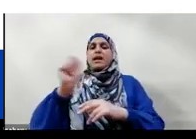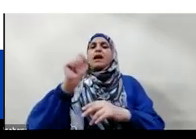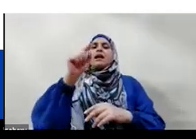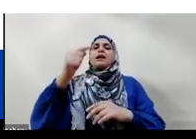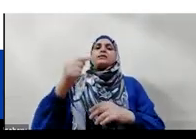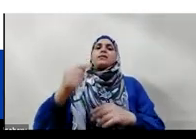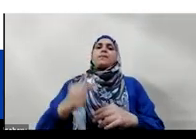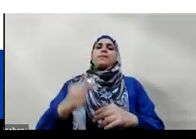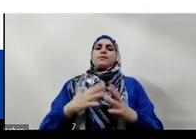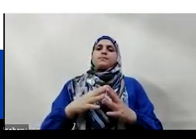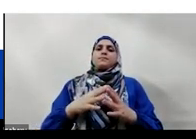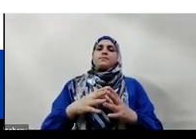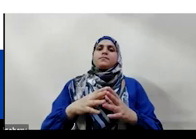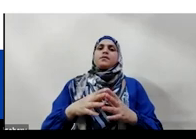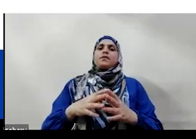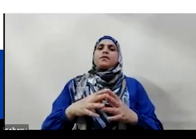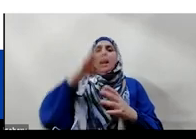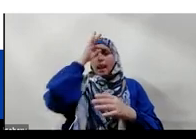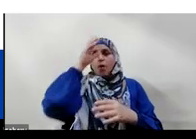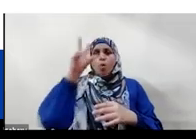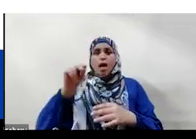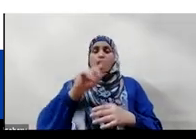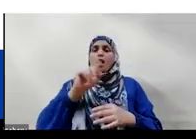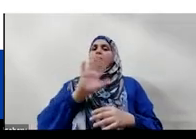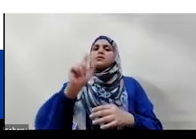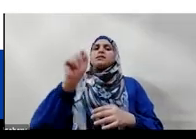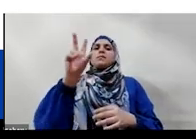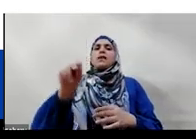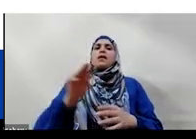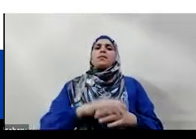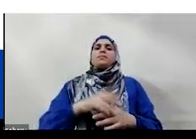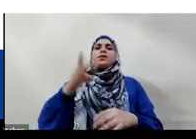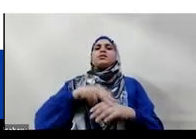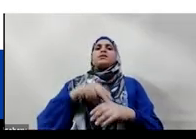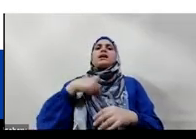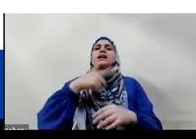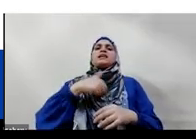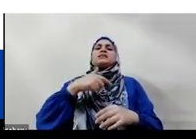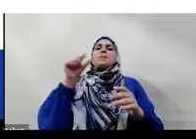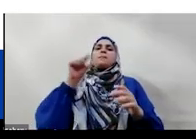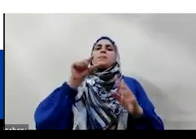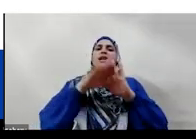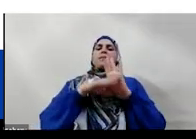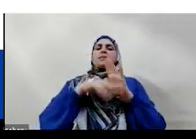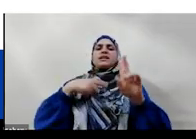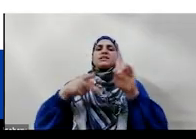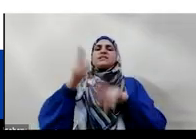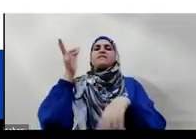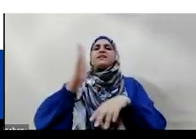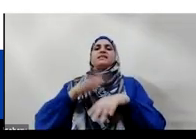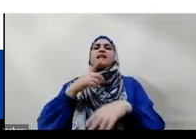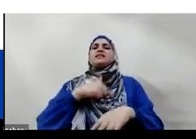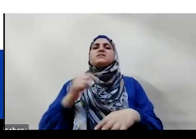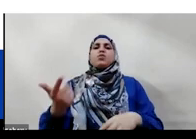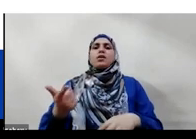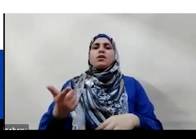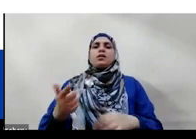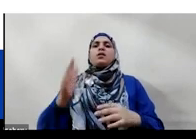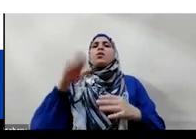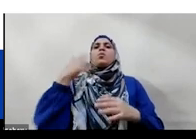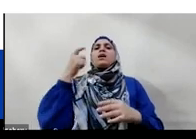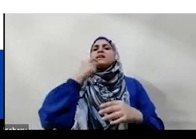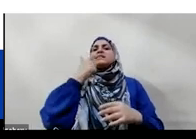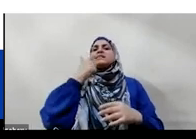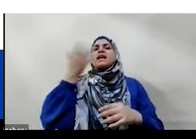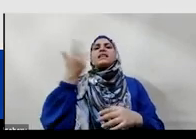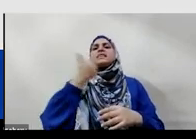كده، وبختار اسم الاوورد اللي انا سافرت عليه، اسم البرنامج اللي انا سافرت عليه، والاكاديميك يير اللي